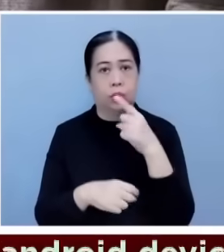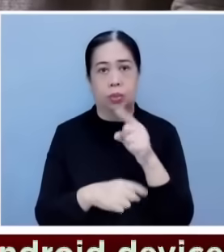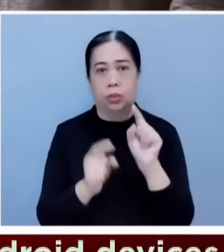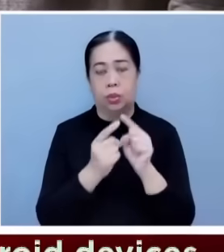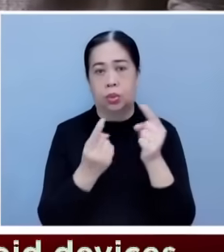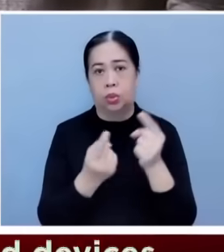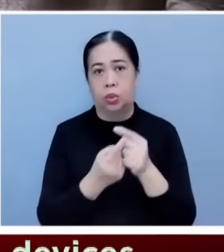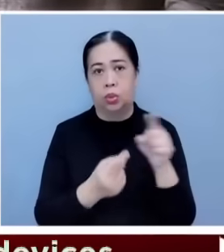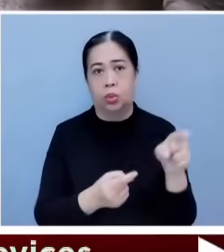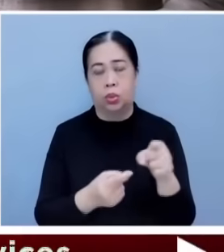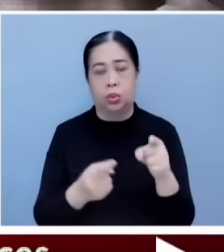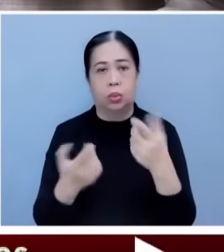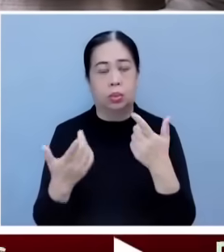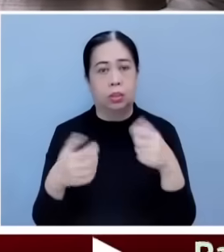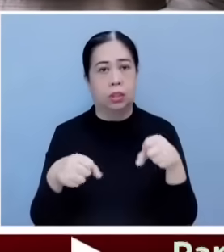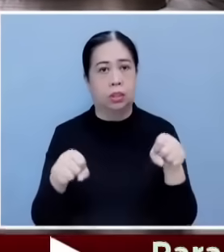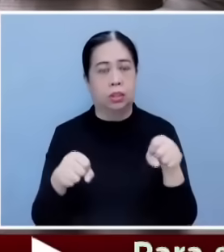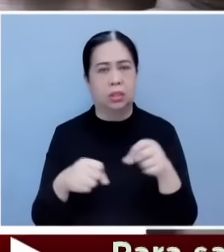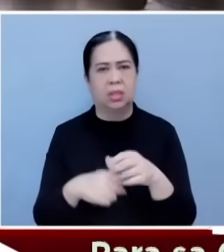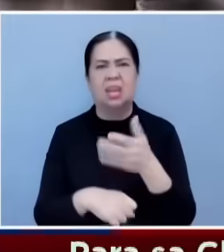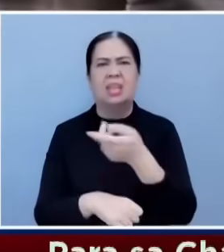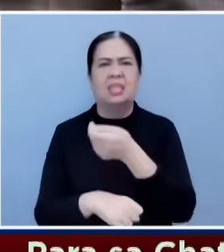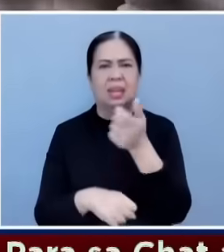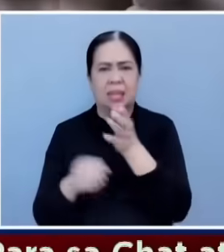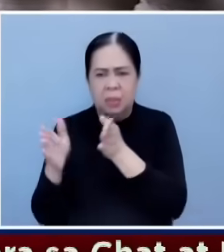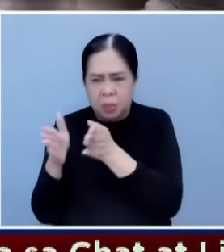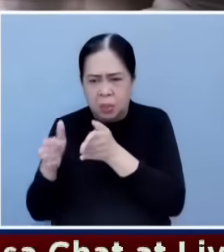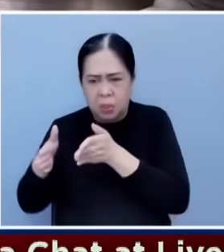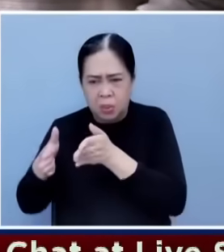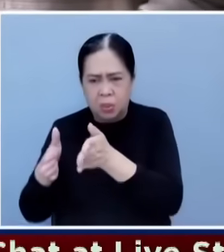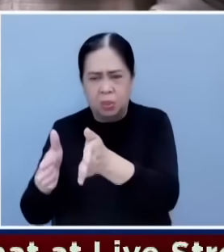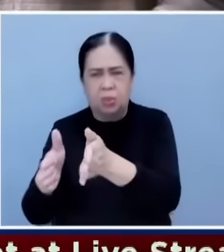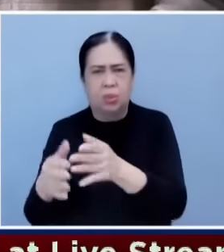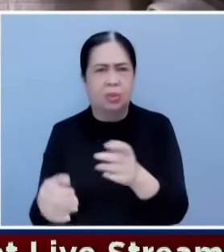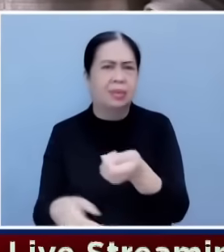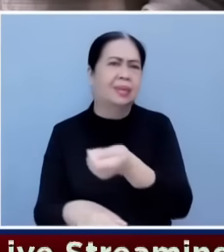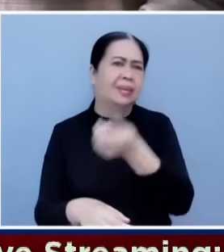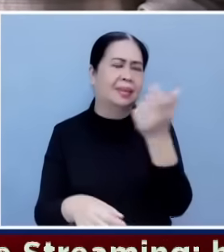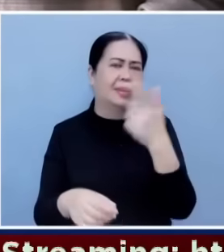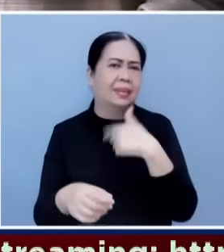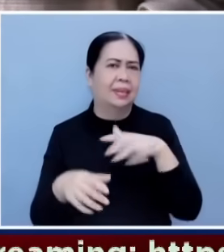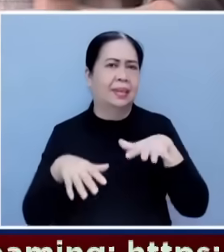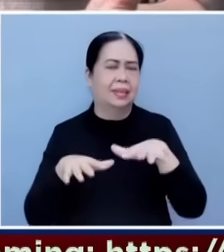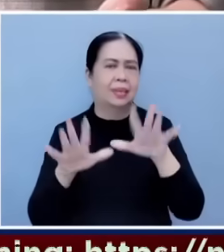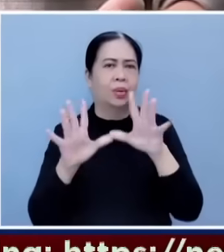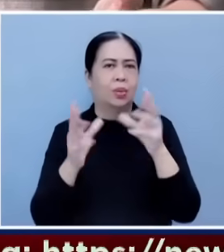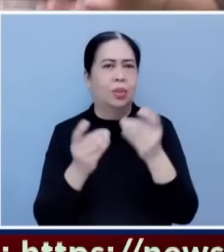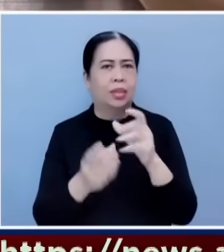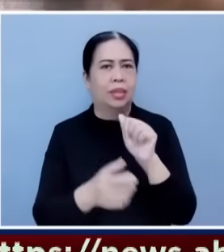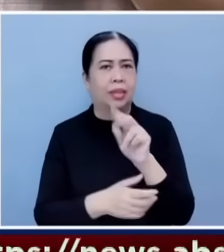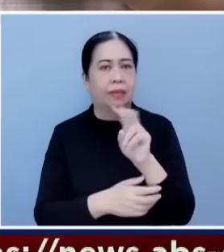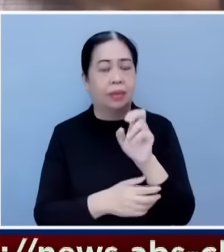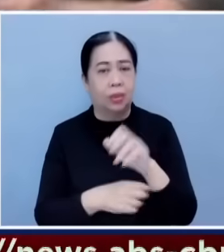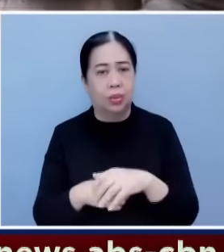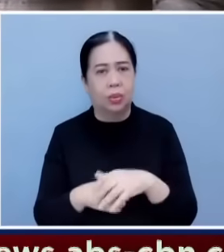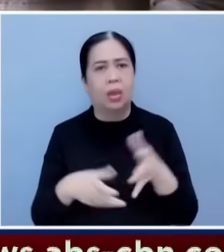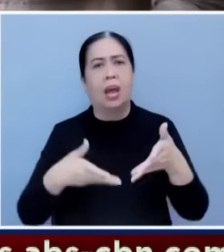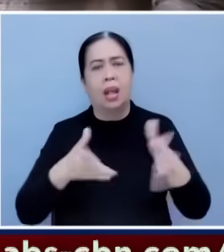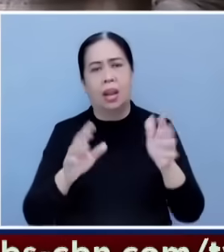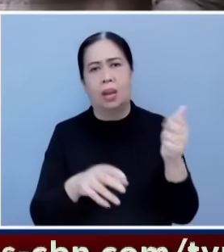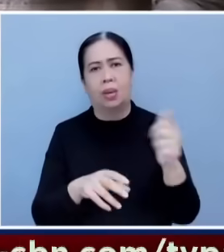mga motorcycle riders, tanggalin na itong motorcycle lane sa kabaan ng Commonwealth Avenue at hayaan